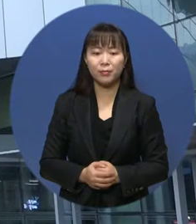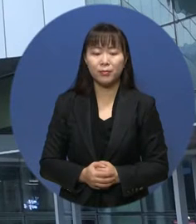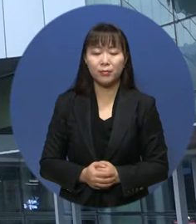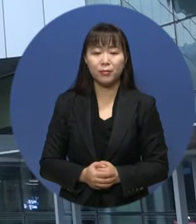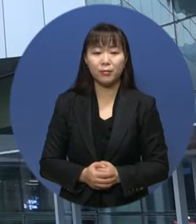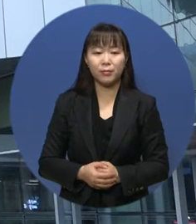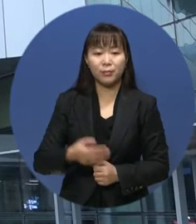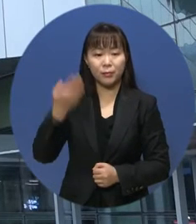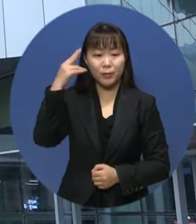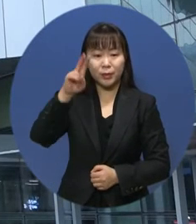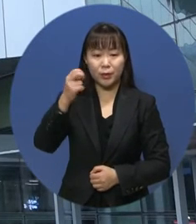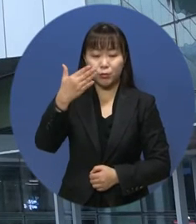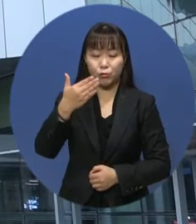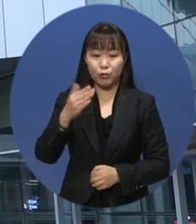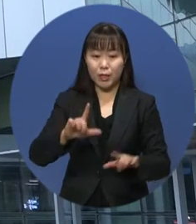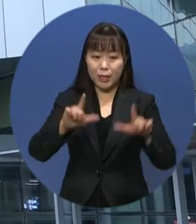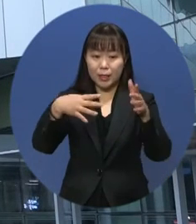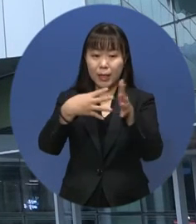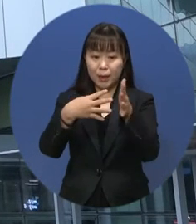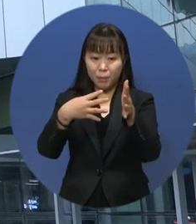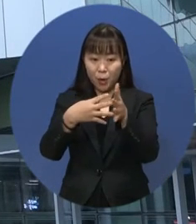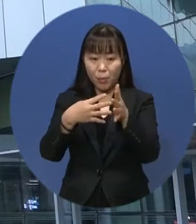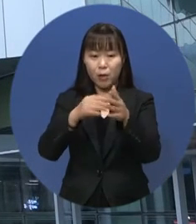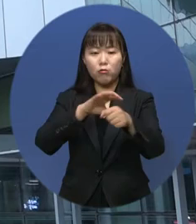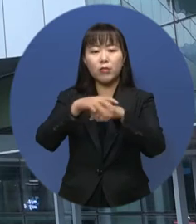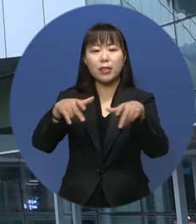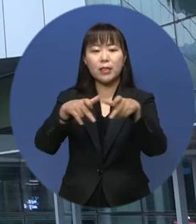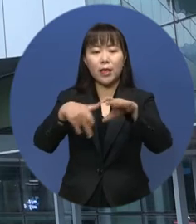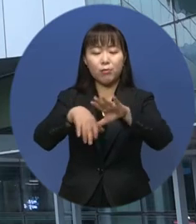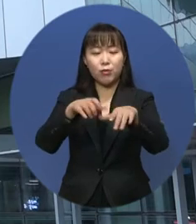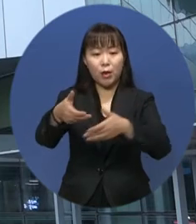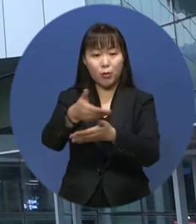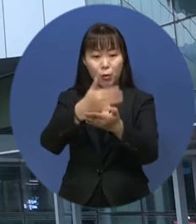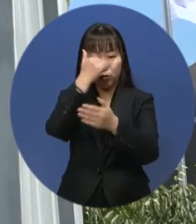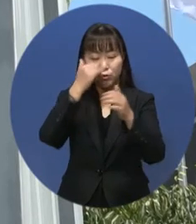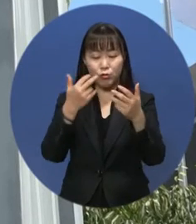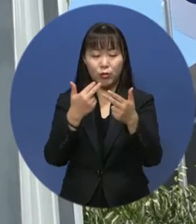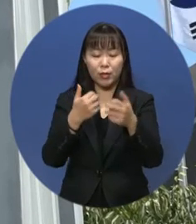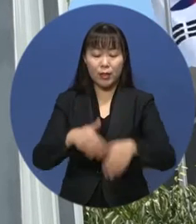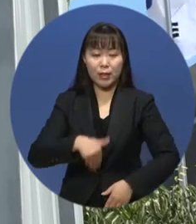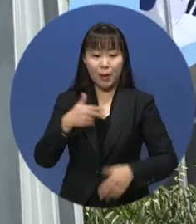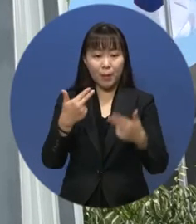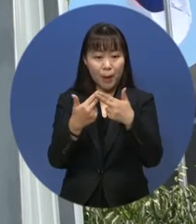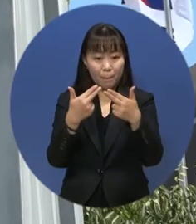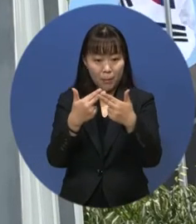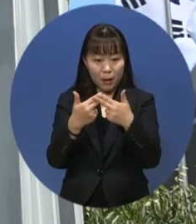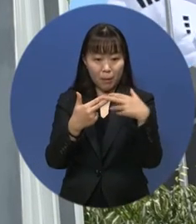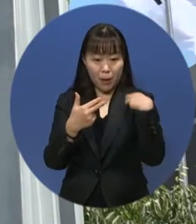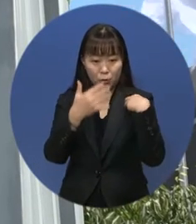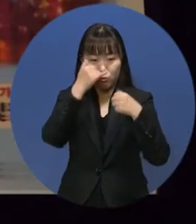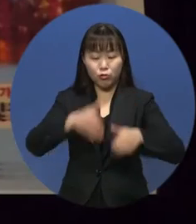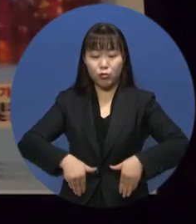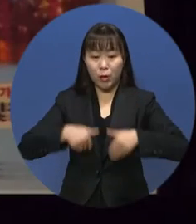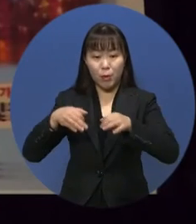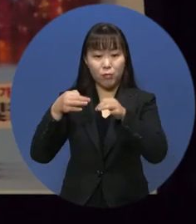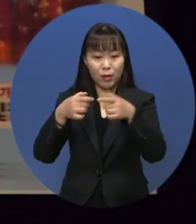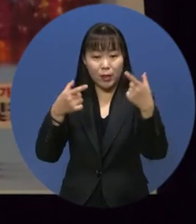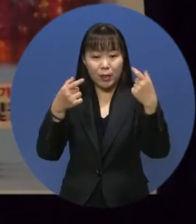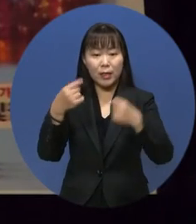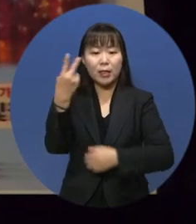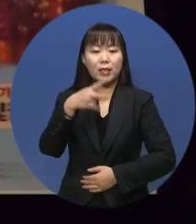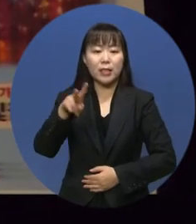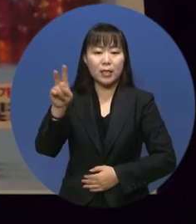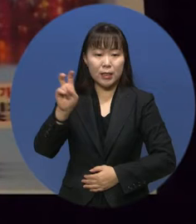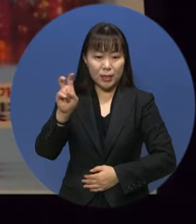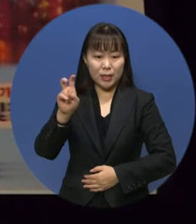지난 29일 사단법인 국제장애인 문화교류 충남협회가 주최하고 충청남도가 후원하는 2020